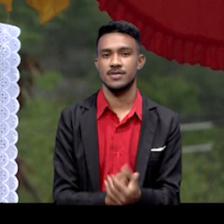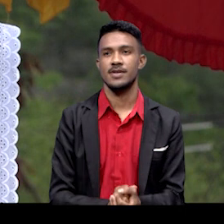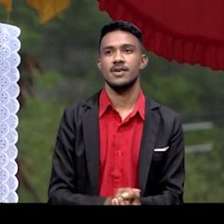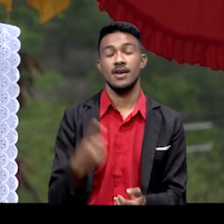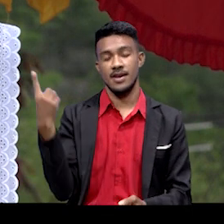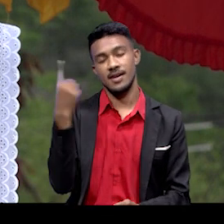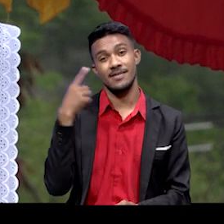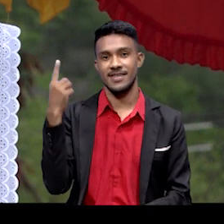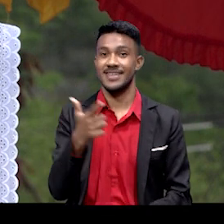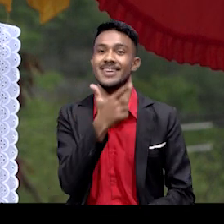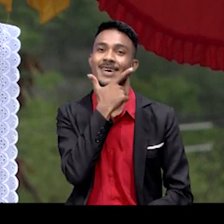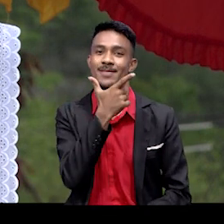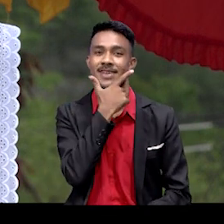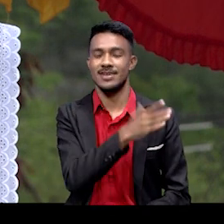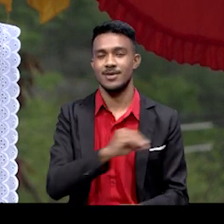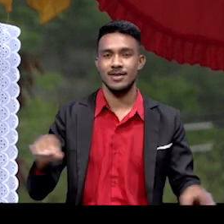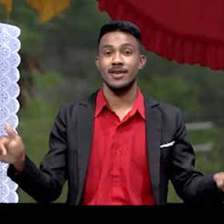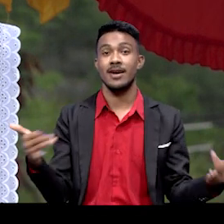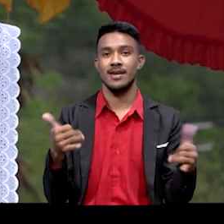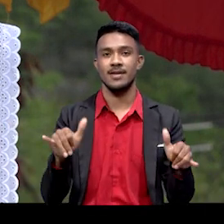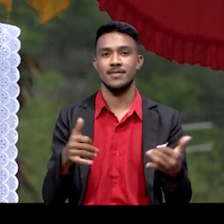Sempre a NASA, sempre a Lima.